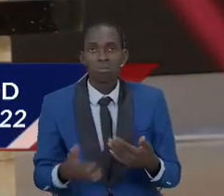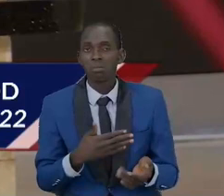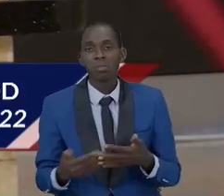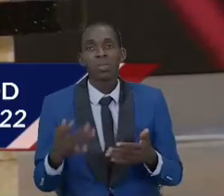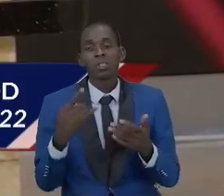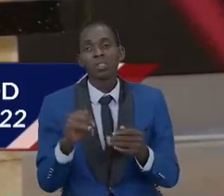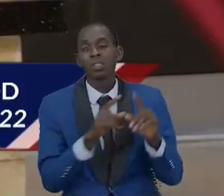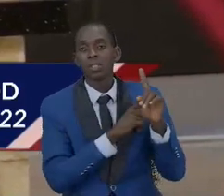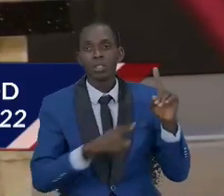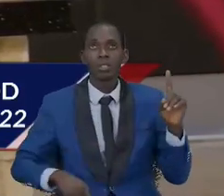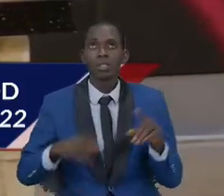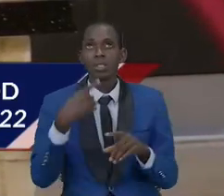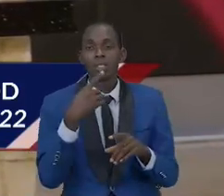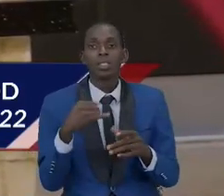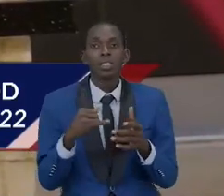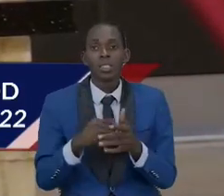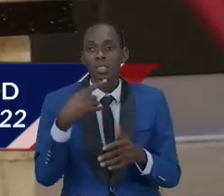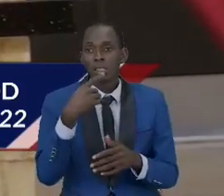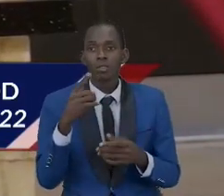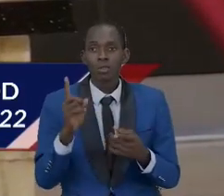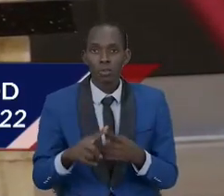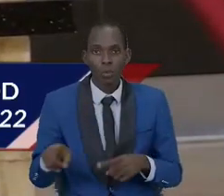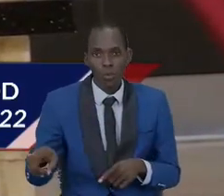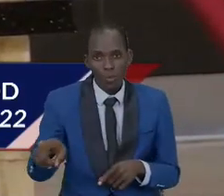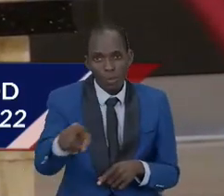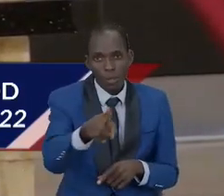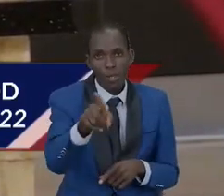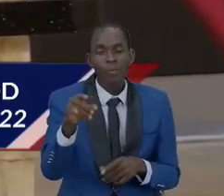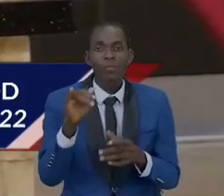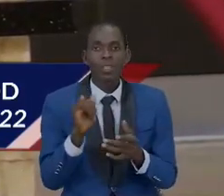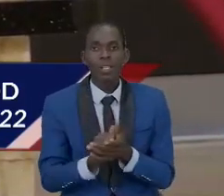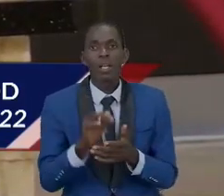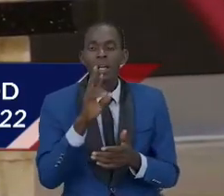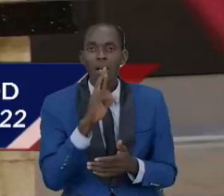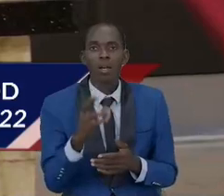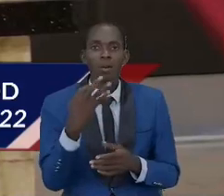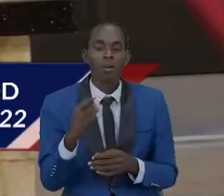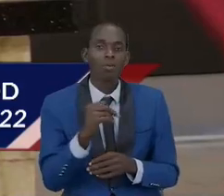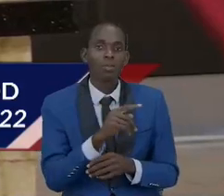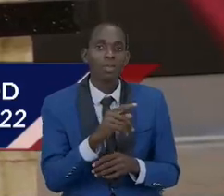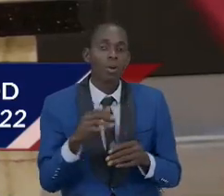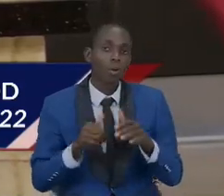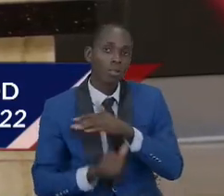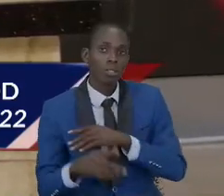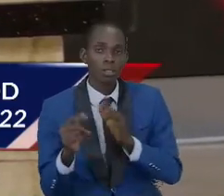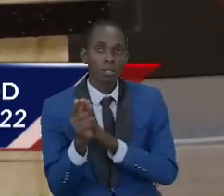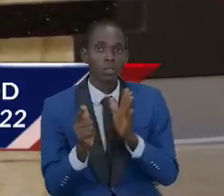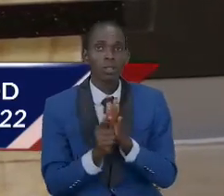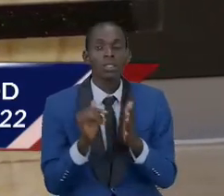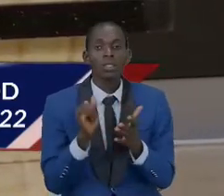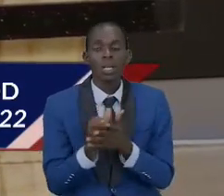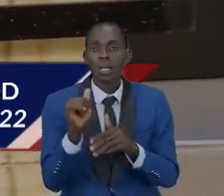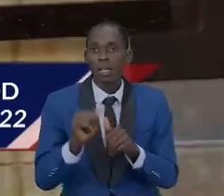9 nous savons que tout ce que la loi dit elle le dit à ceux qui sont sous la